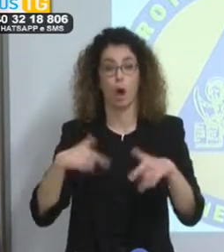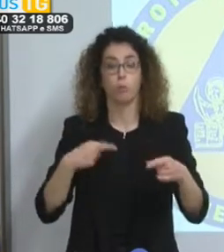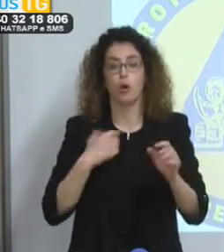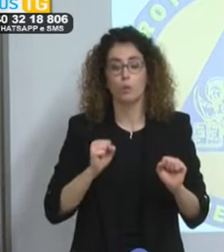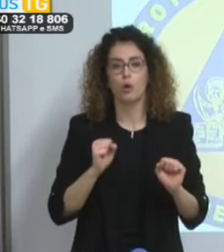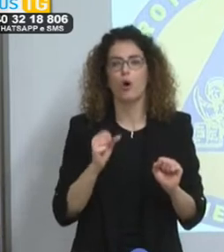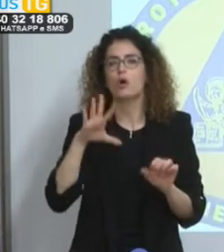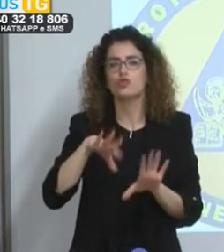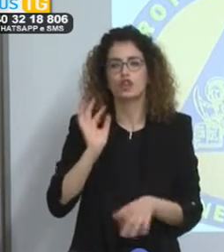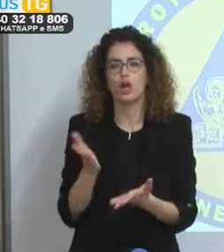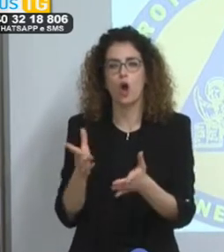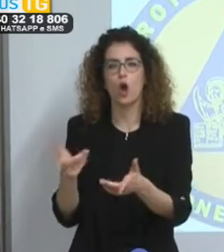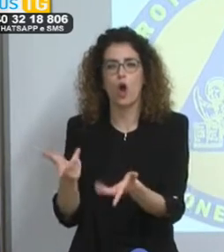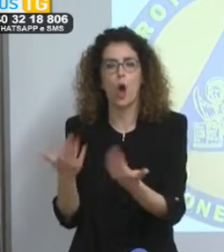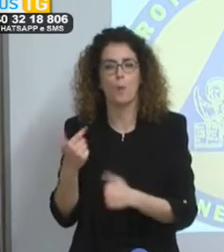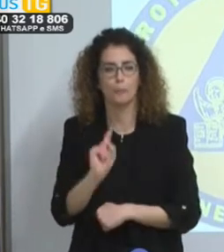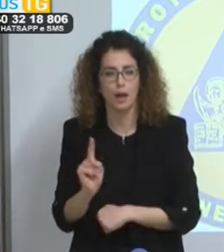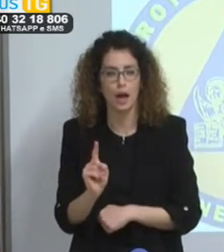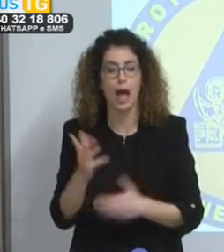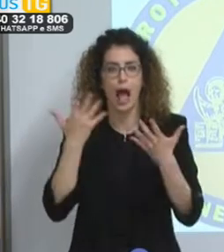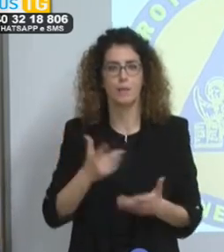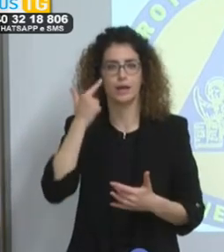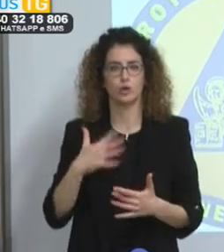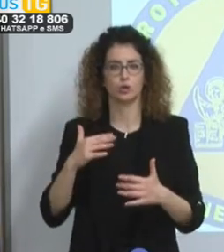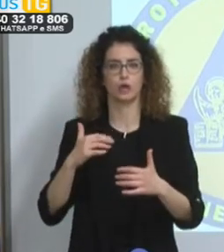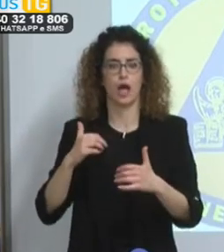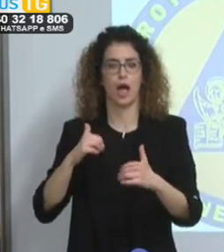decidere di non comprare, ma almeno sappiamo che c'è sul